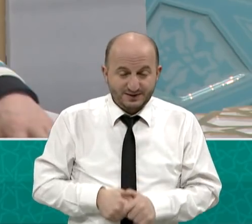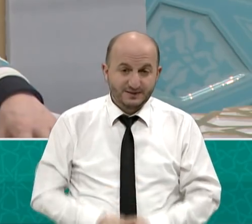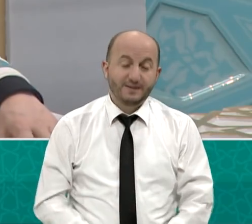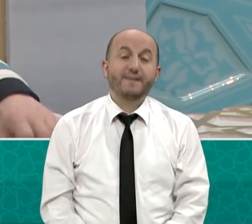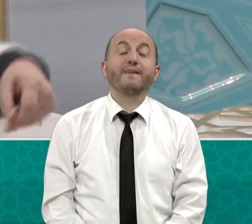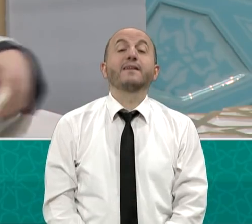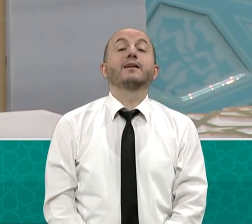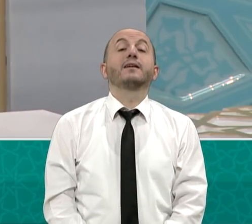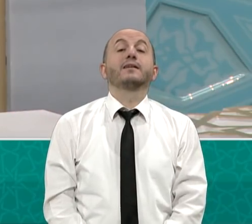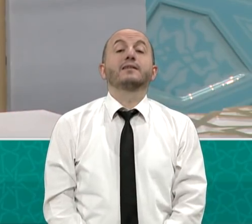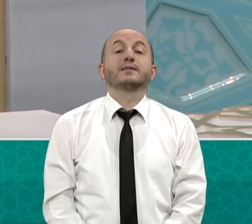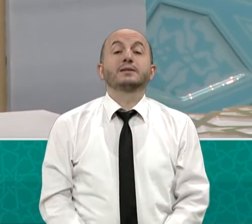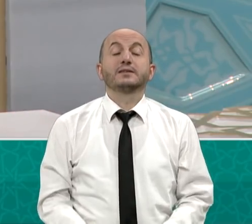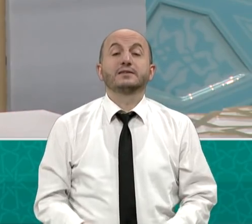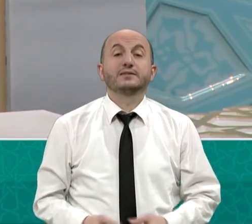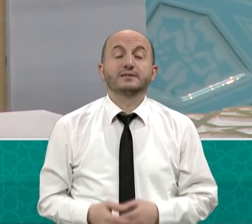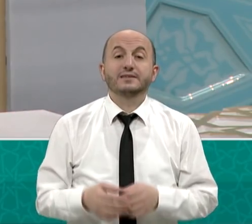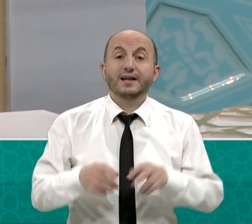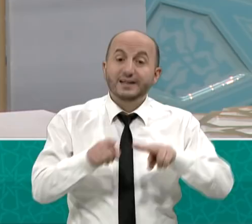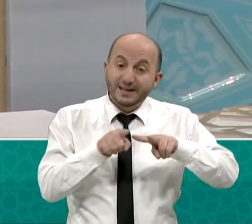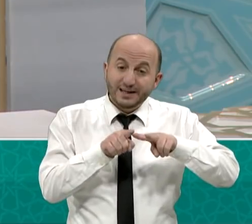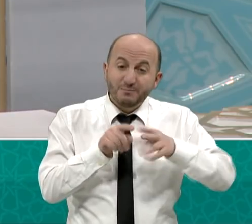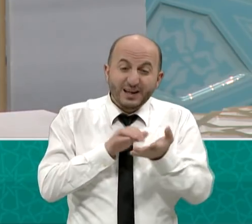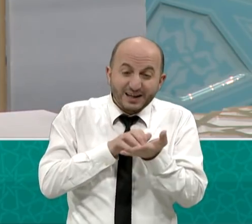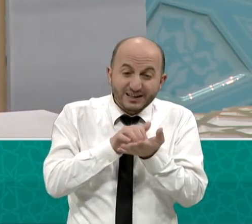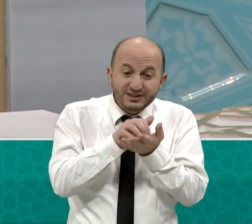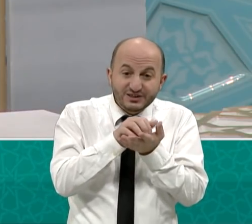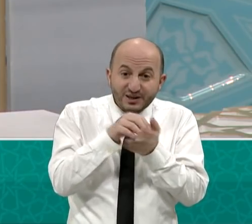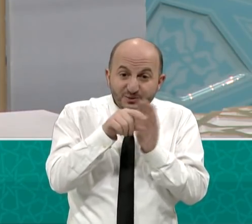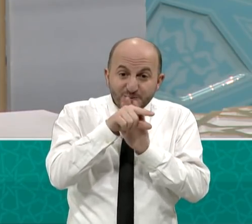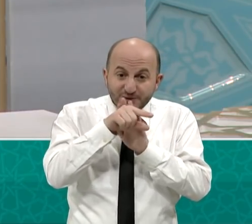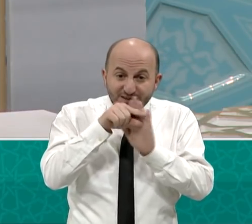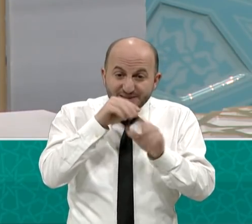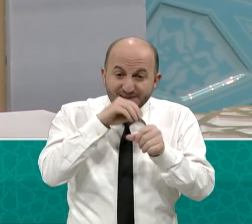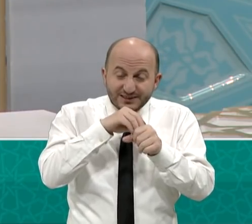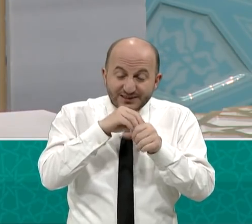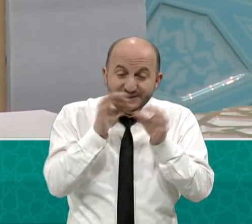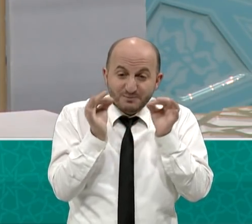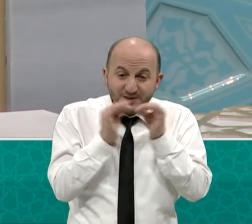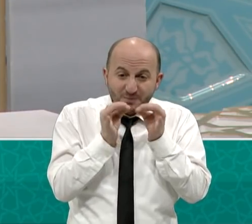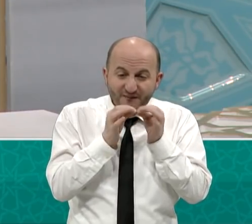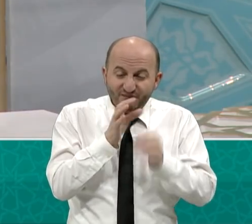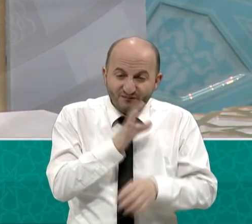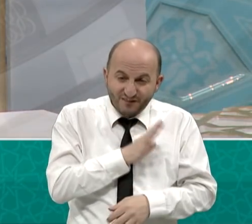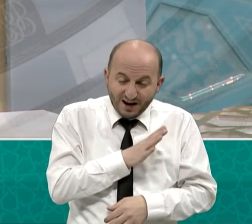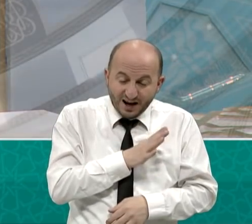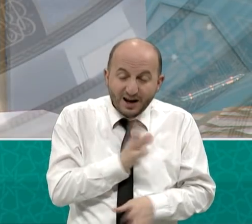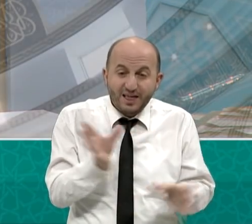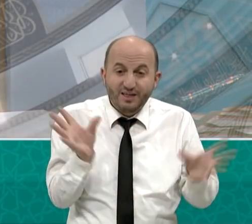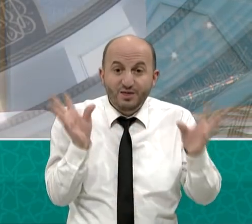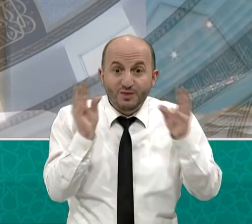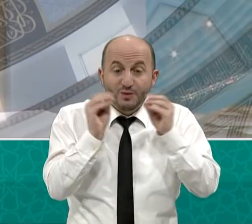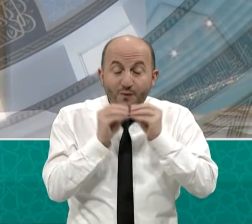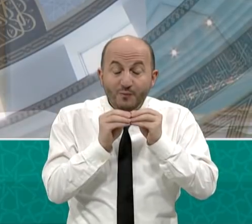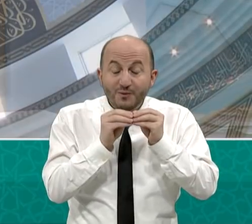Bismillahirrahmanirrahim ifadesiyle Neml suresinde yer alan ayeti de dikkate alırsak,